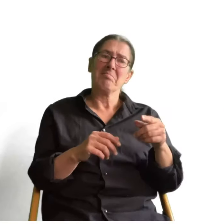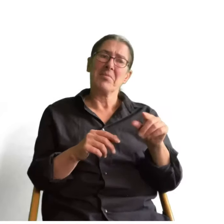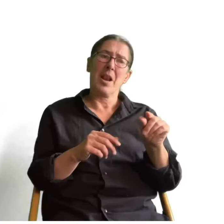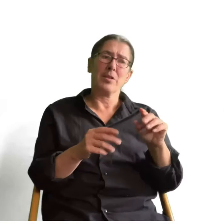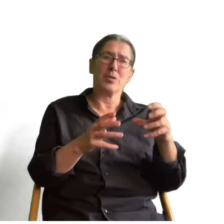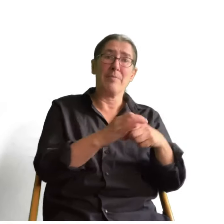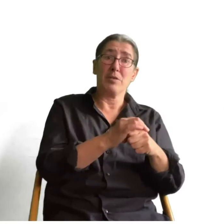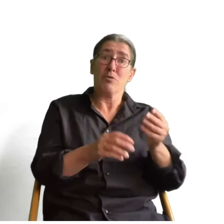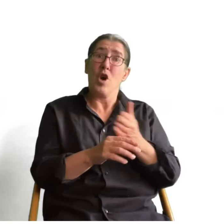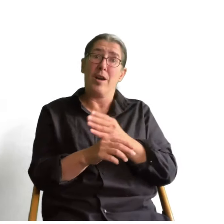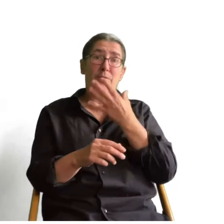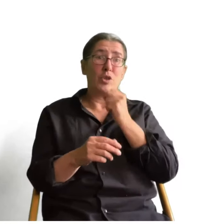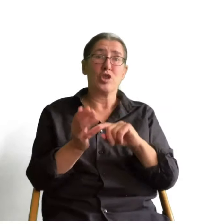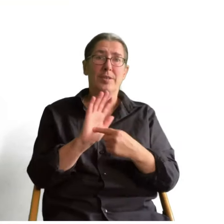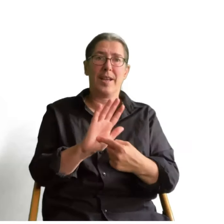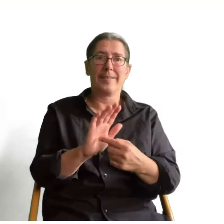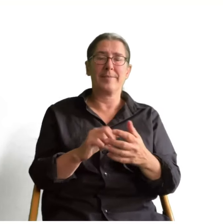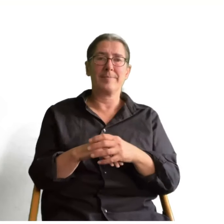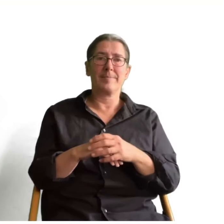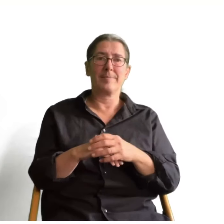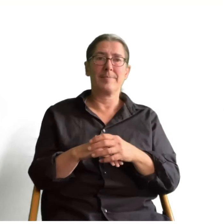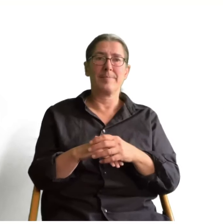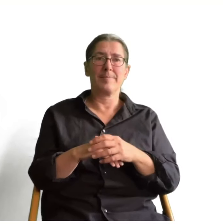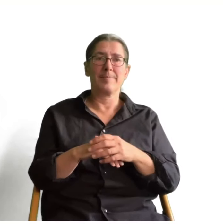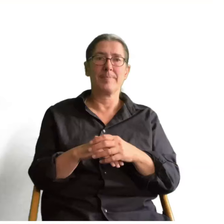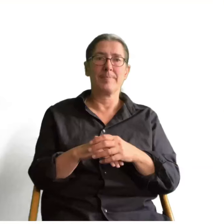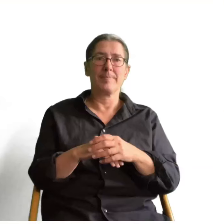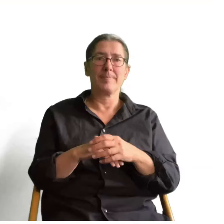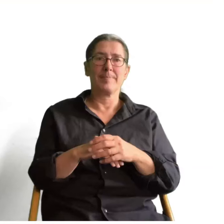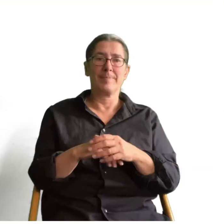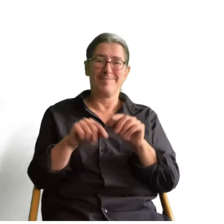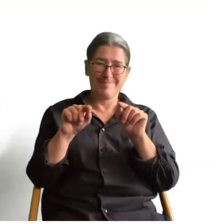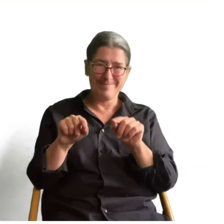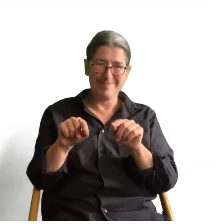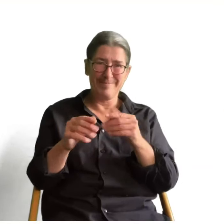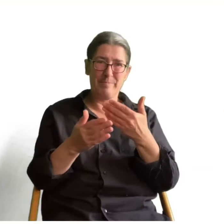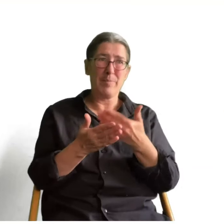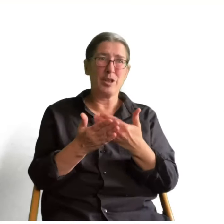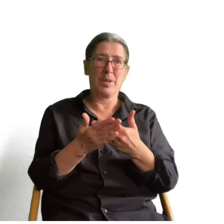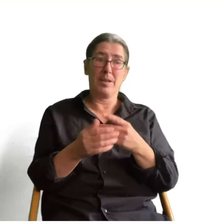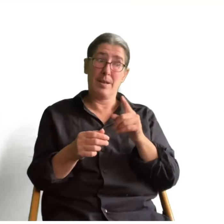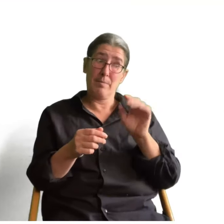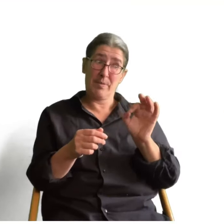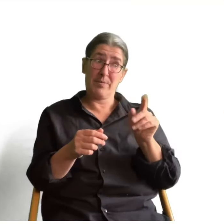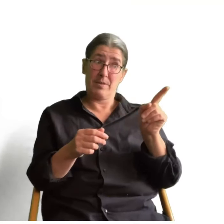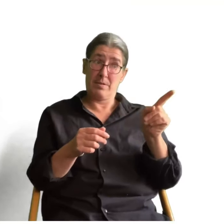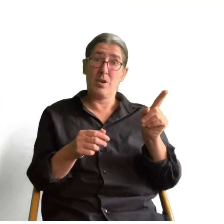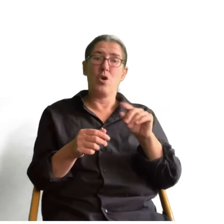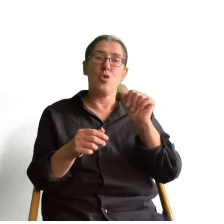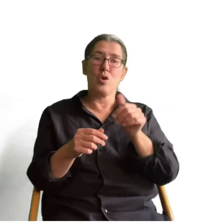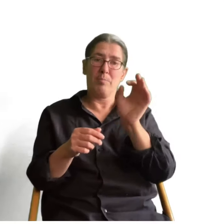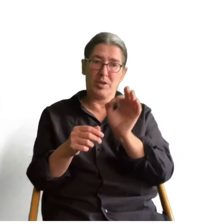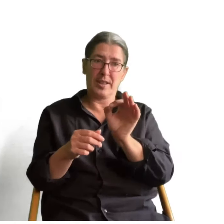Gleich kommen wir nochmal zu einer kleinen Zusammenfassung. Ich möchte euch aber vorher nochmal zeigen, wenn das hier, dieses Beispiel hier